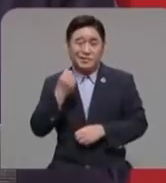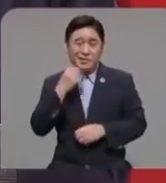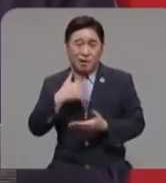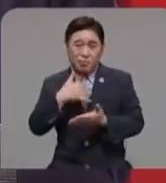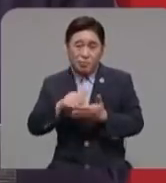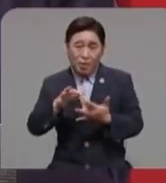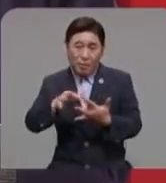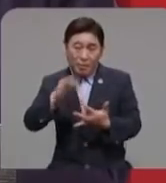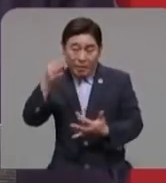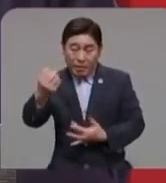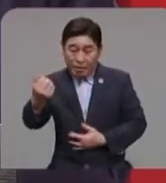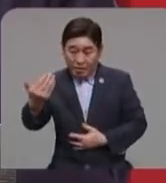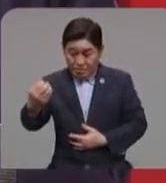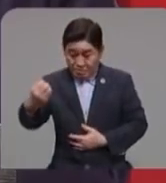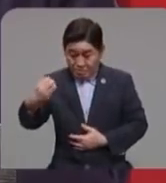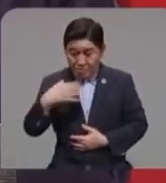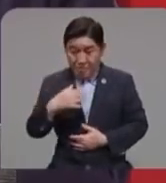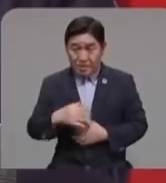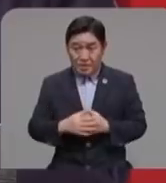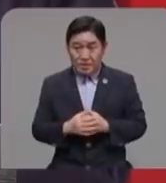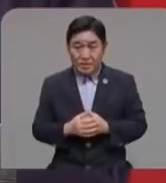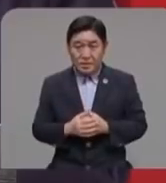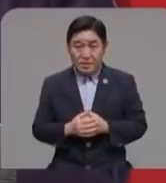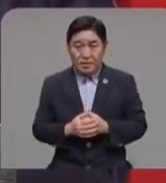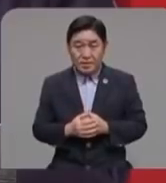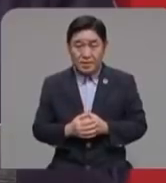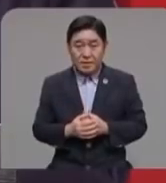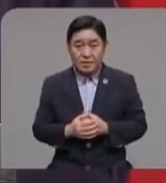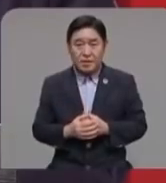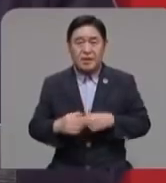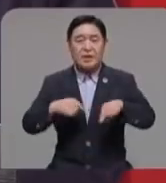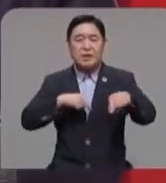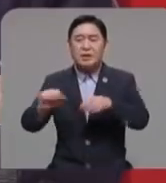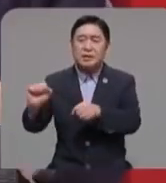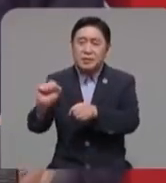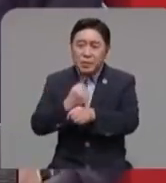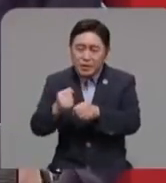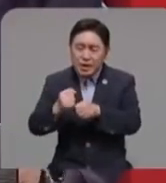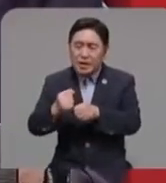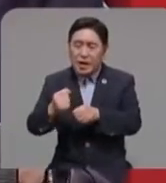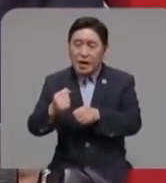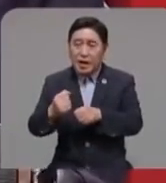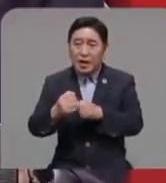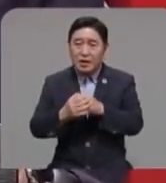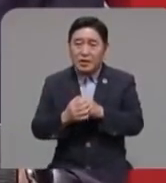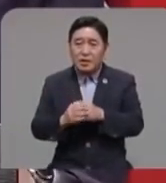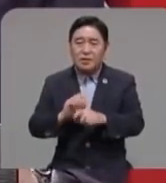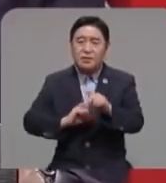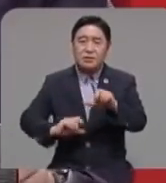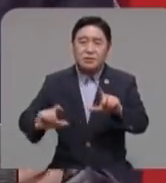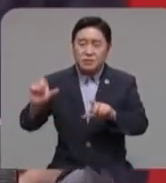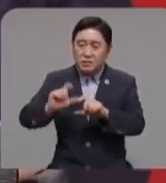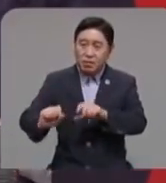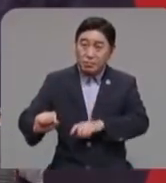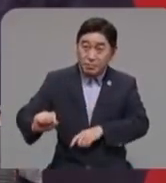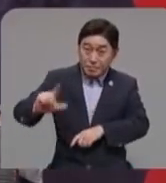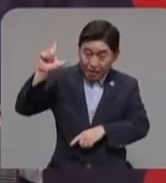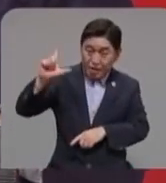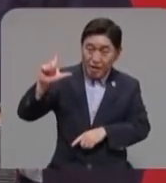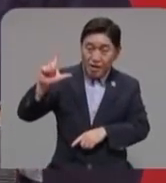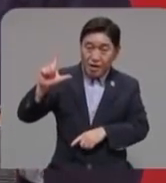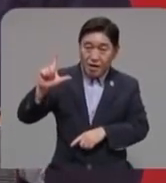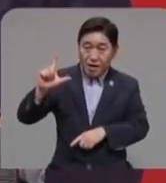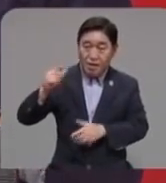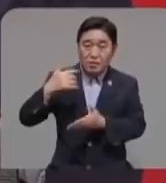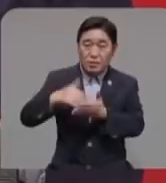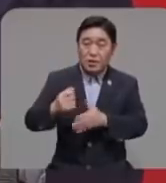또 뽑으셨네. 거기 보면은 정치 공작이라고 하는 것이 훨씬 퍼센티지가